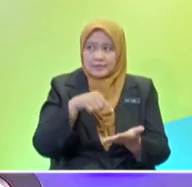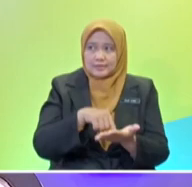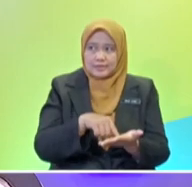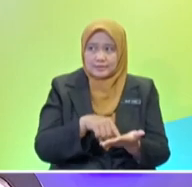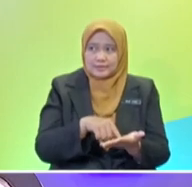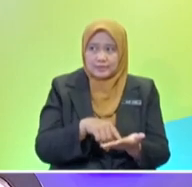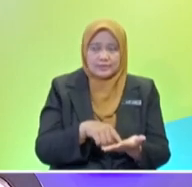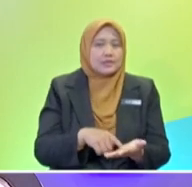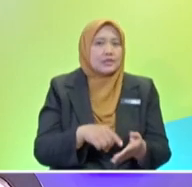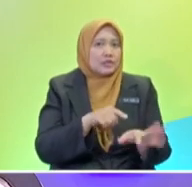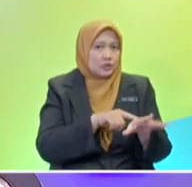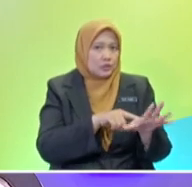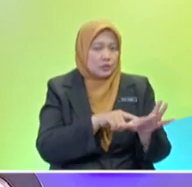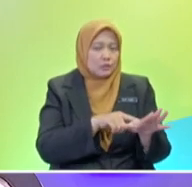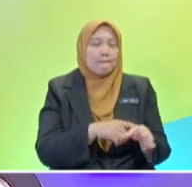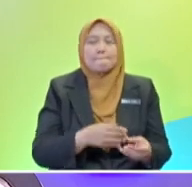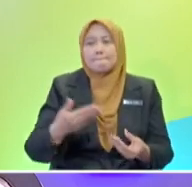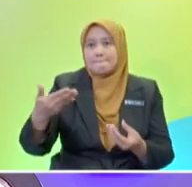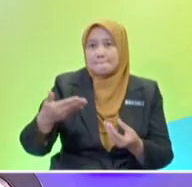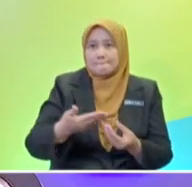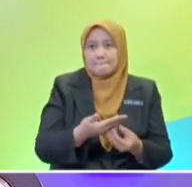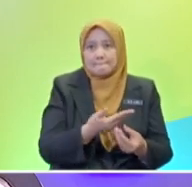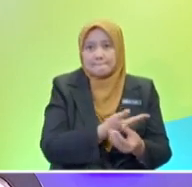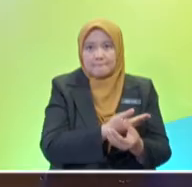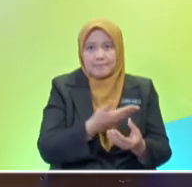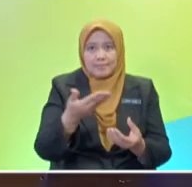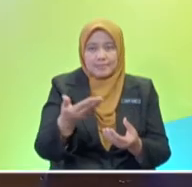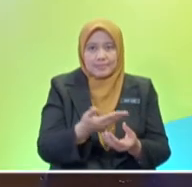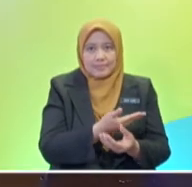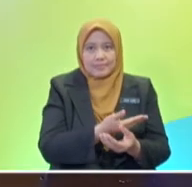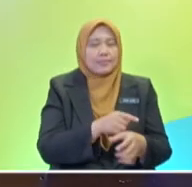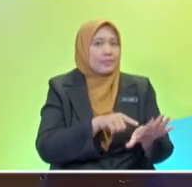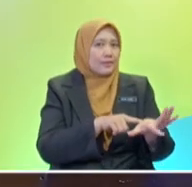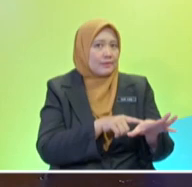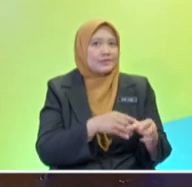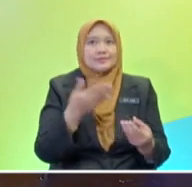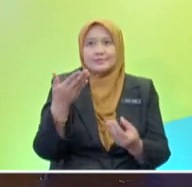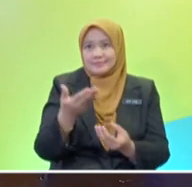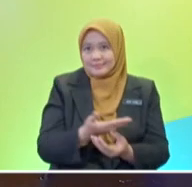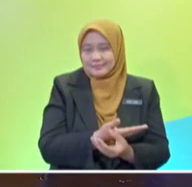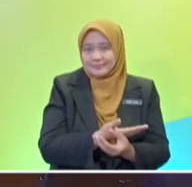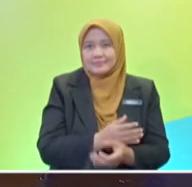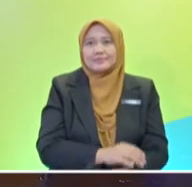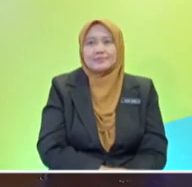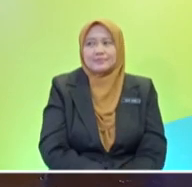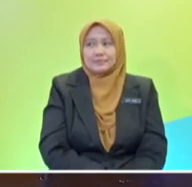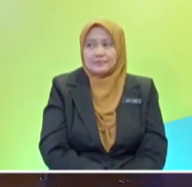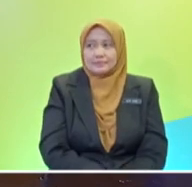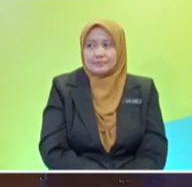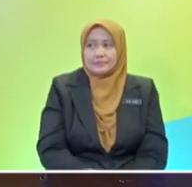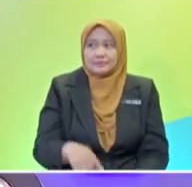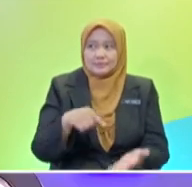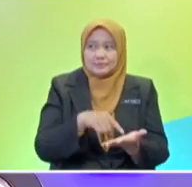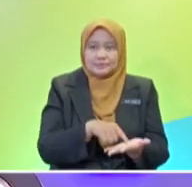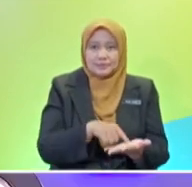Sebut sama-sama. Daun mangga. Din sebut, Din. Daun mangga. Bagus. Yang ini